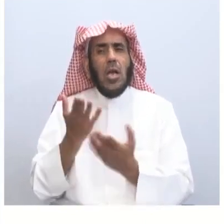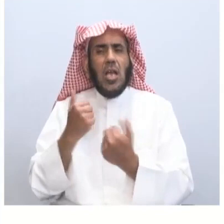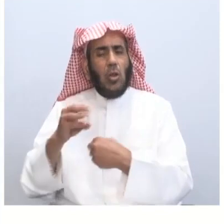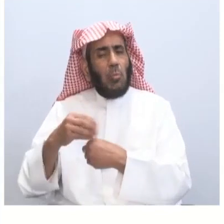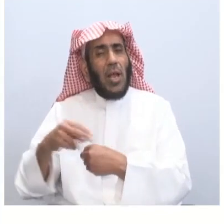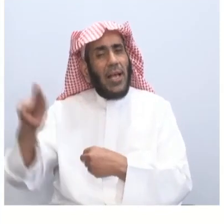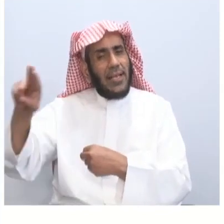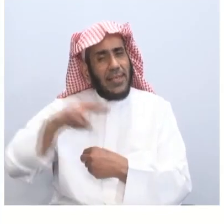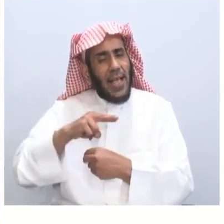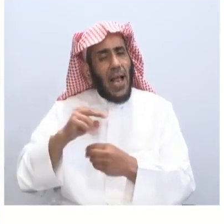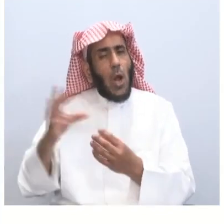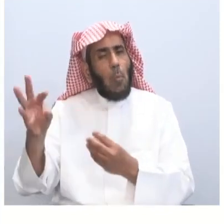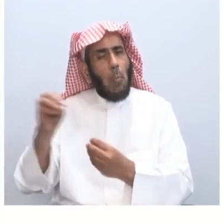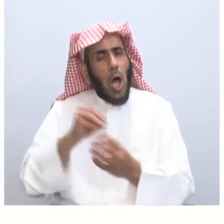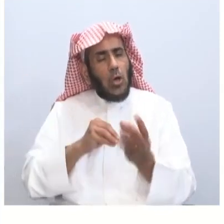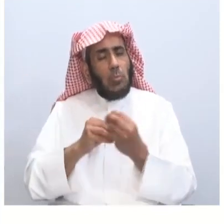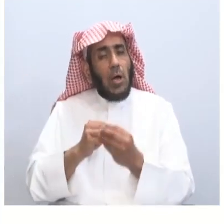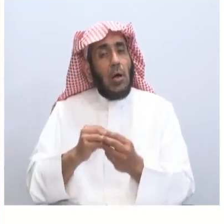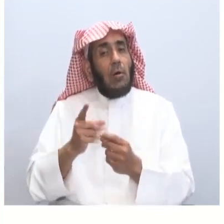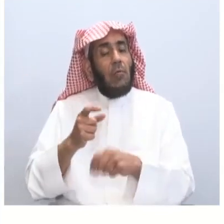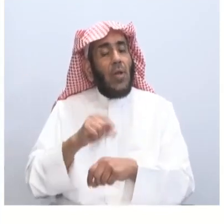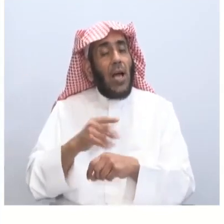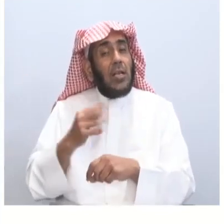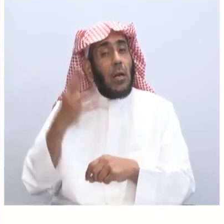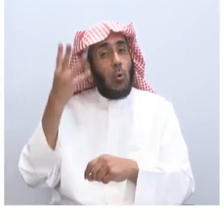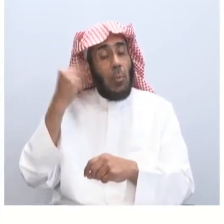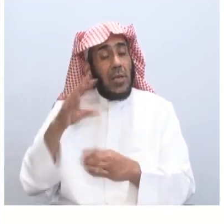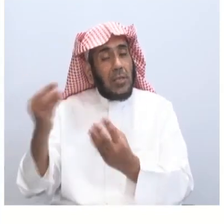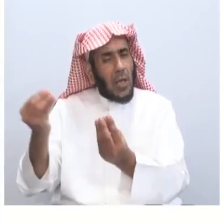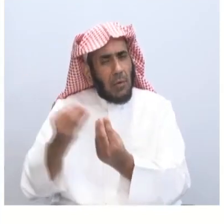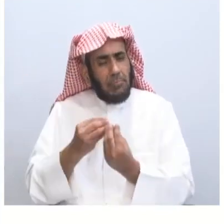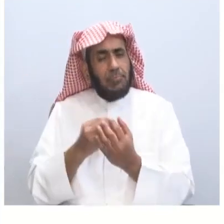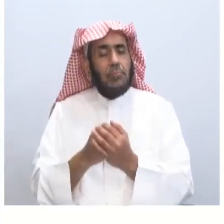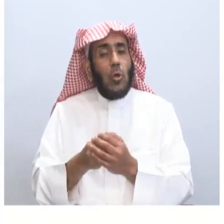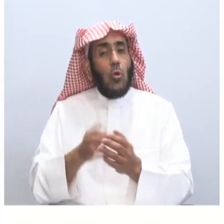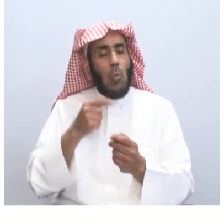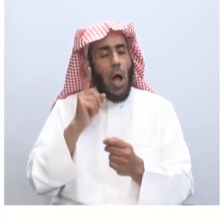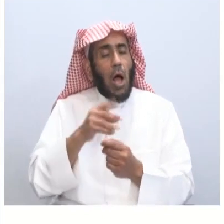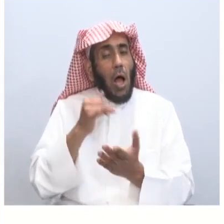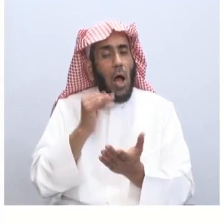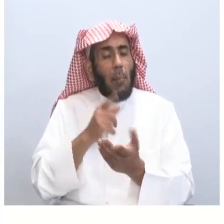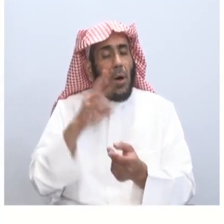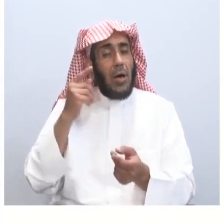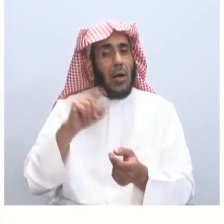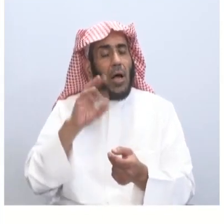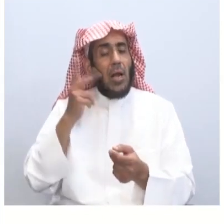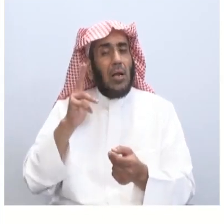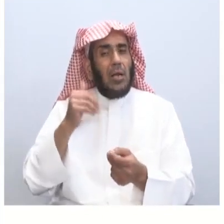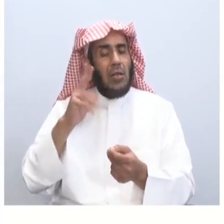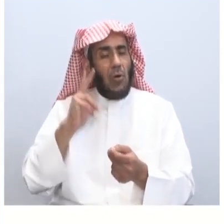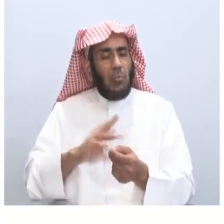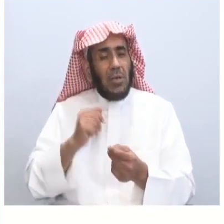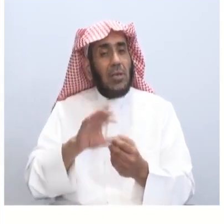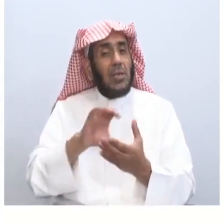منها ارسال ما جمع في احد ابي بكر الصديق ثم امر الخليفه عثمان الصحابي